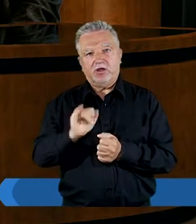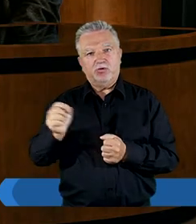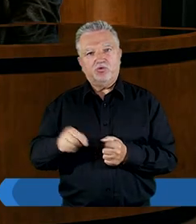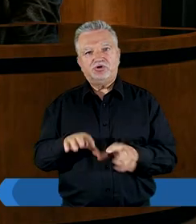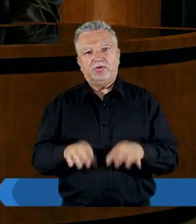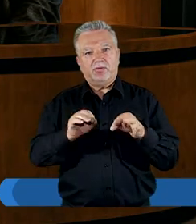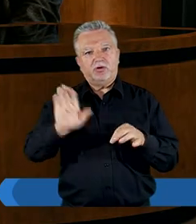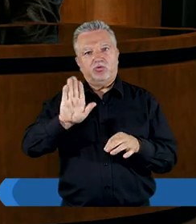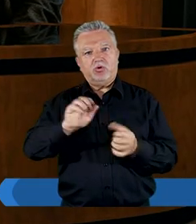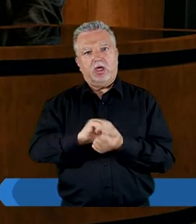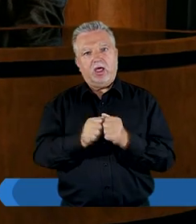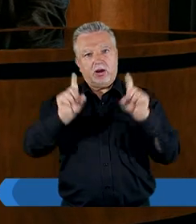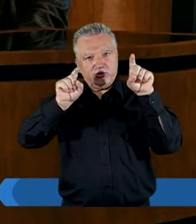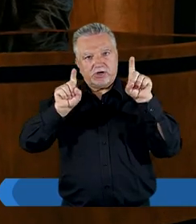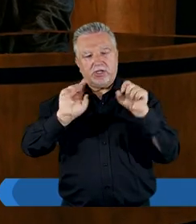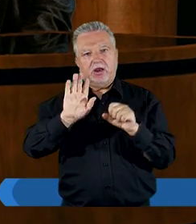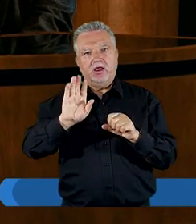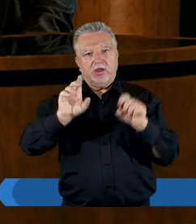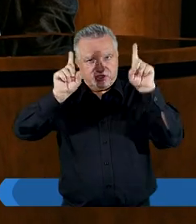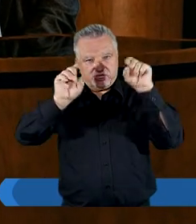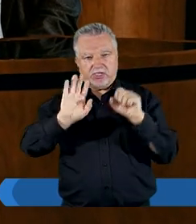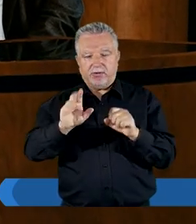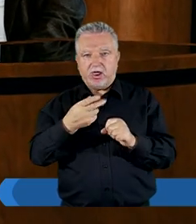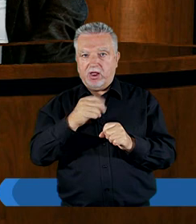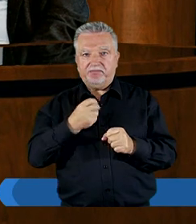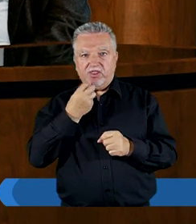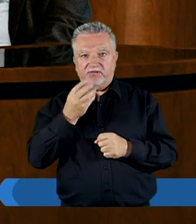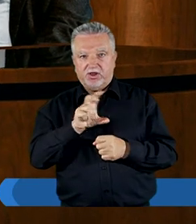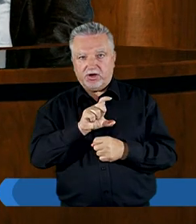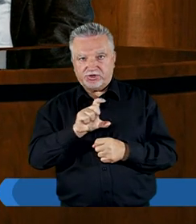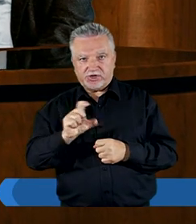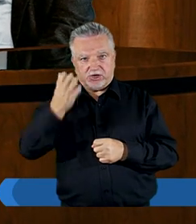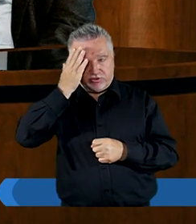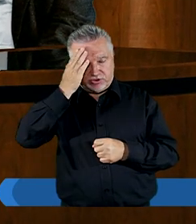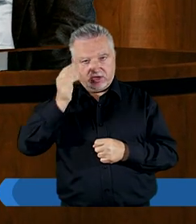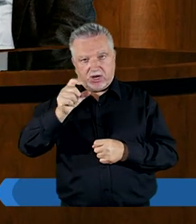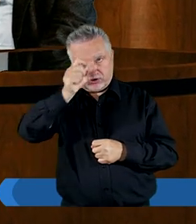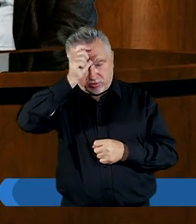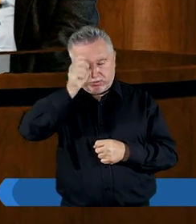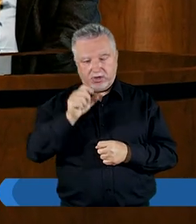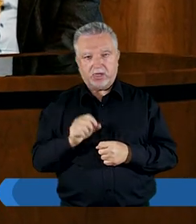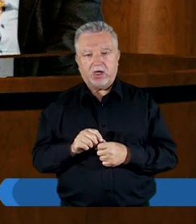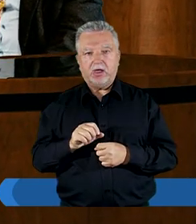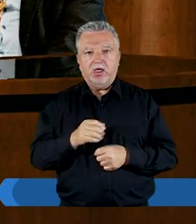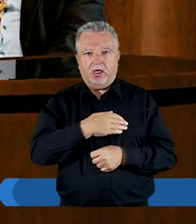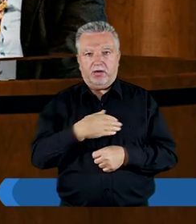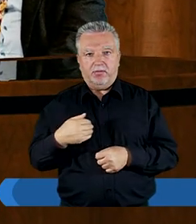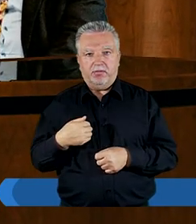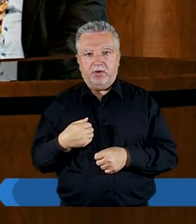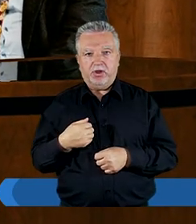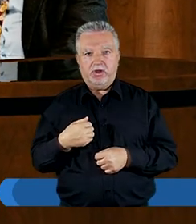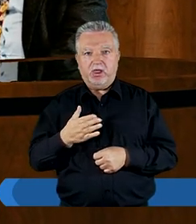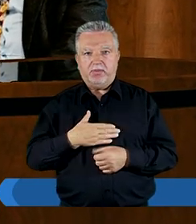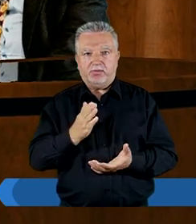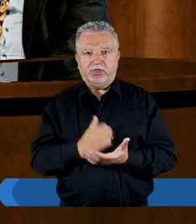szatan. A że ma czasu niewiele i że coraz lepiej zna człowieka, no to my mamy tylko